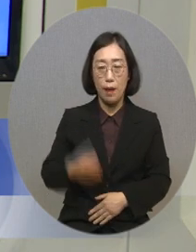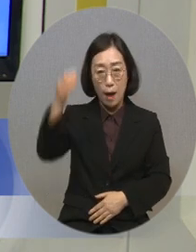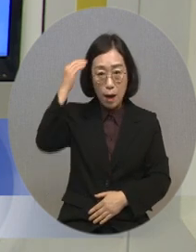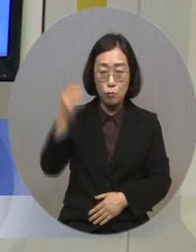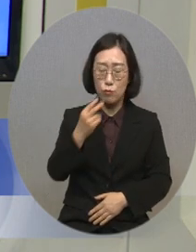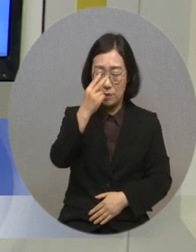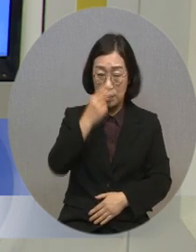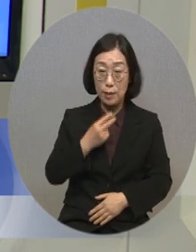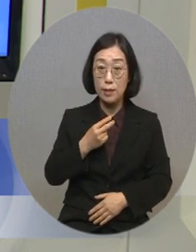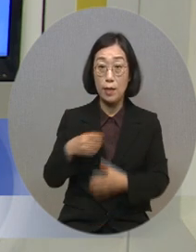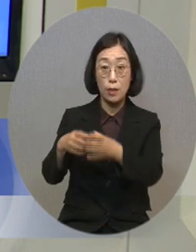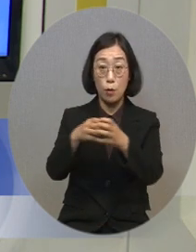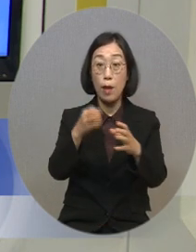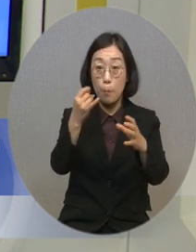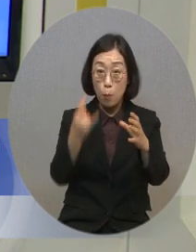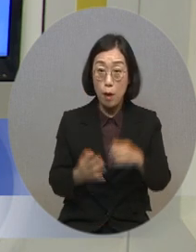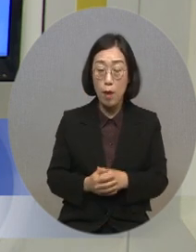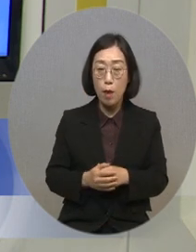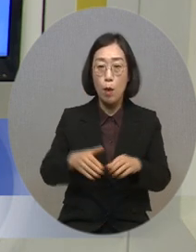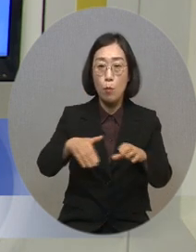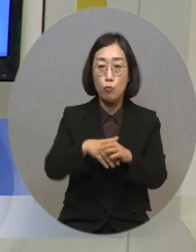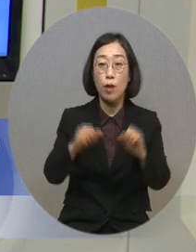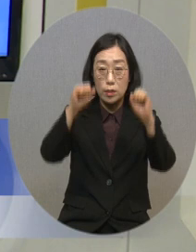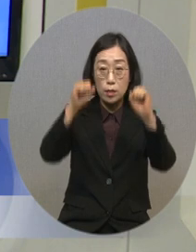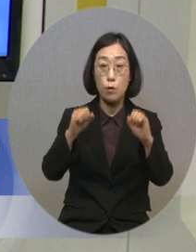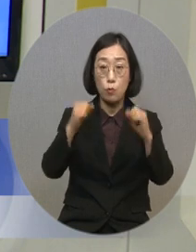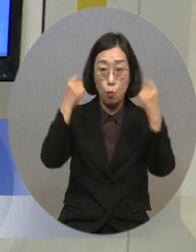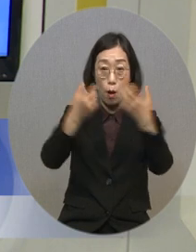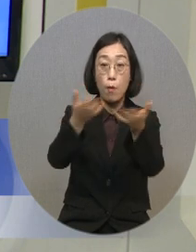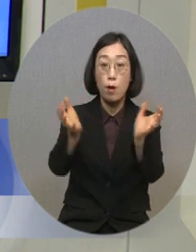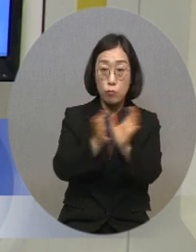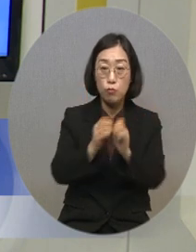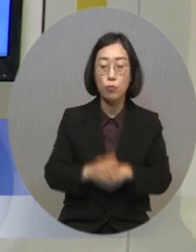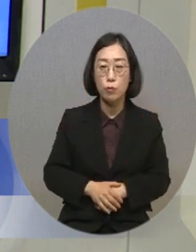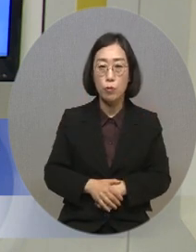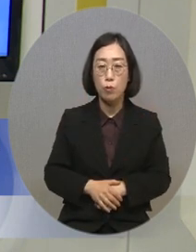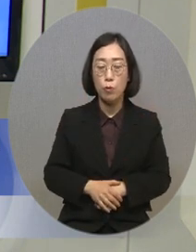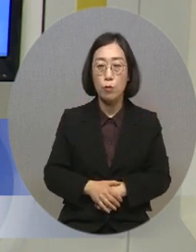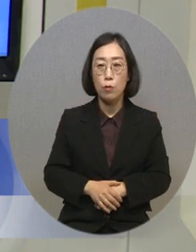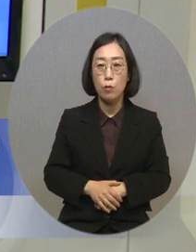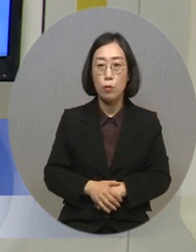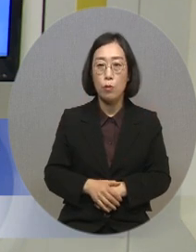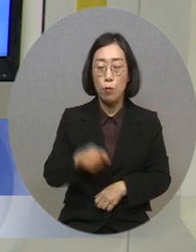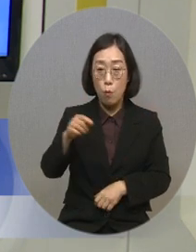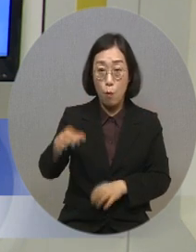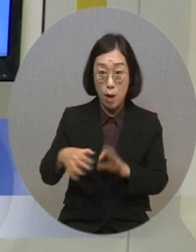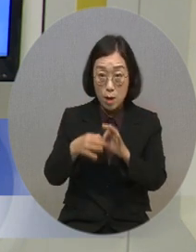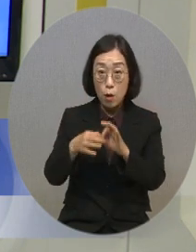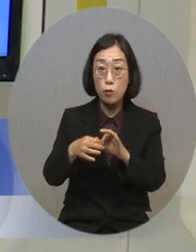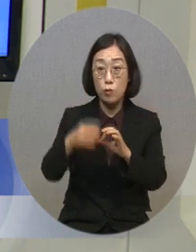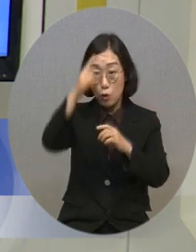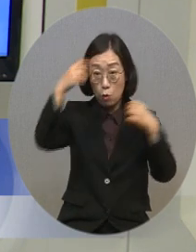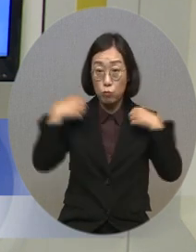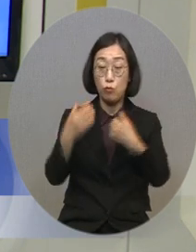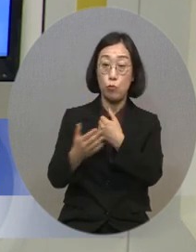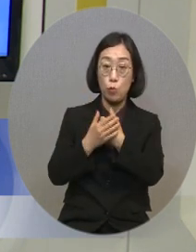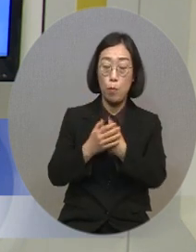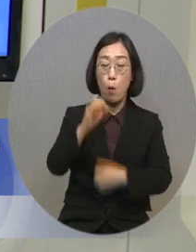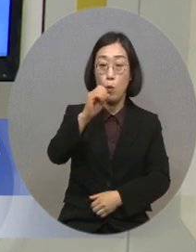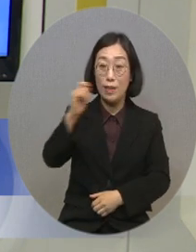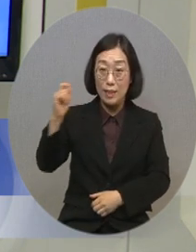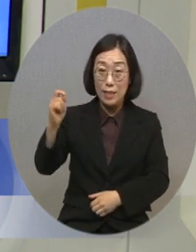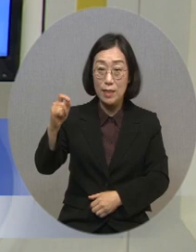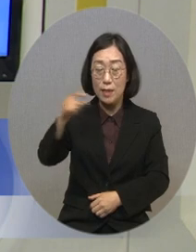시각장애 연합회가 문화체육 관광부와 한국 콘텐츠 진흥원의 지원을 받아 국내 주요 ott 플랫폼에